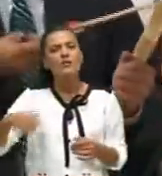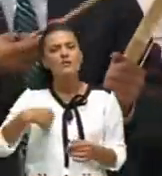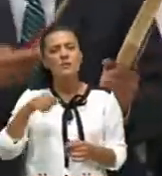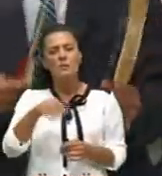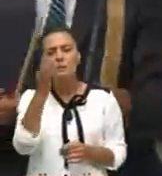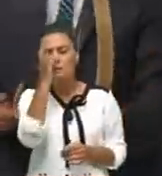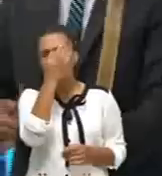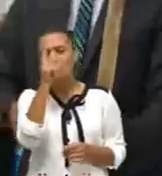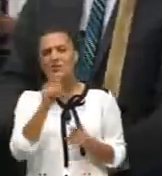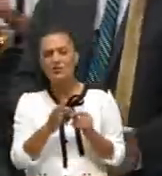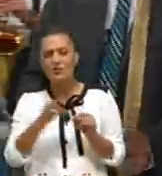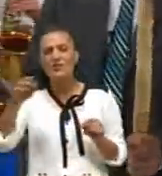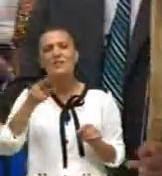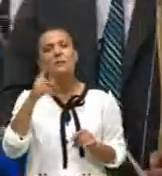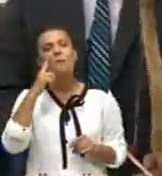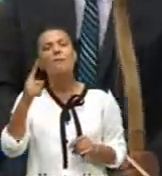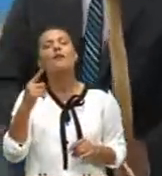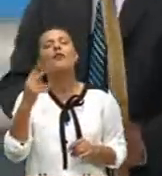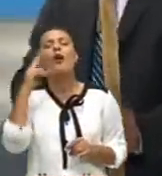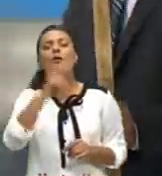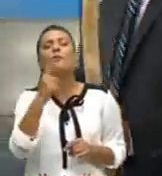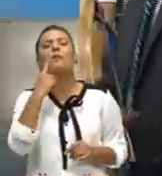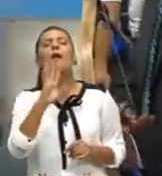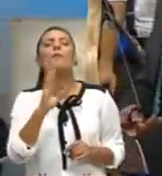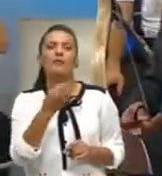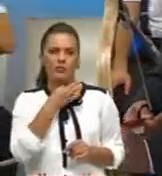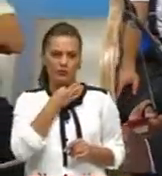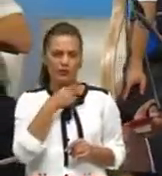basit bir çubuk gibi göründüğüne evet, bakmayın lütfen.